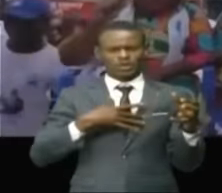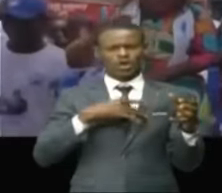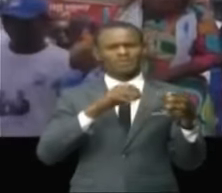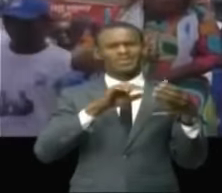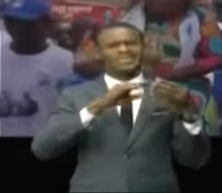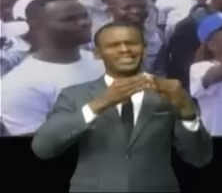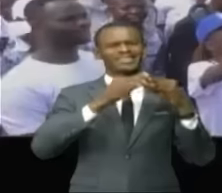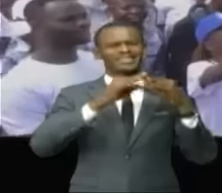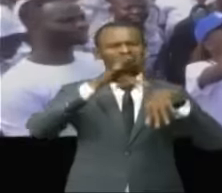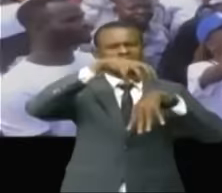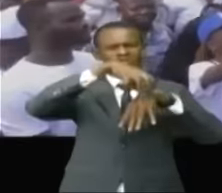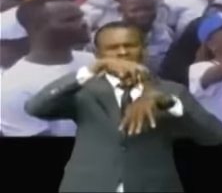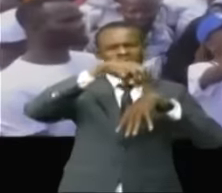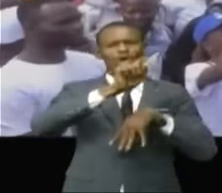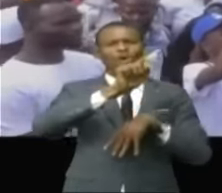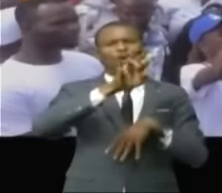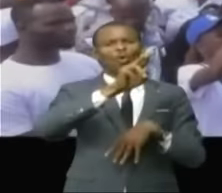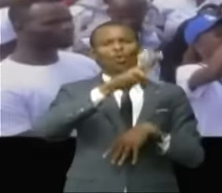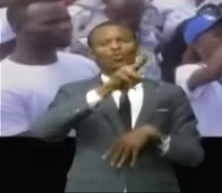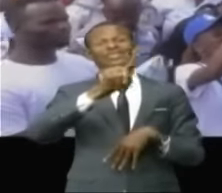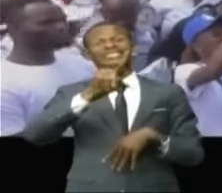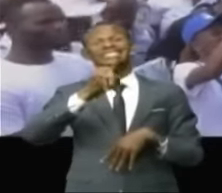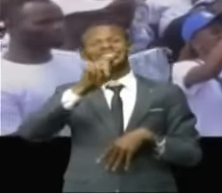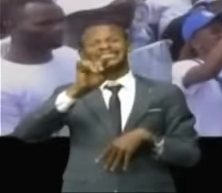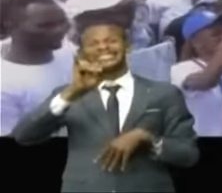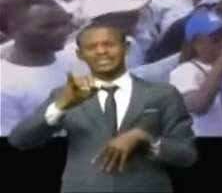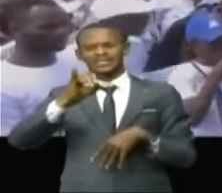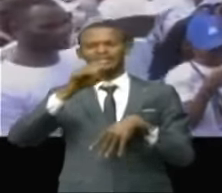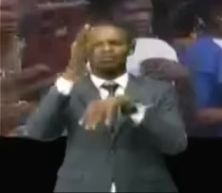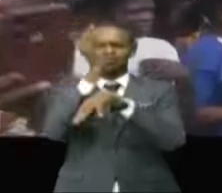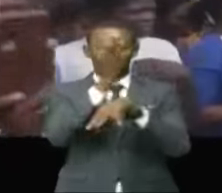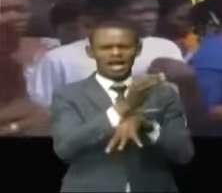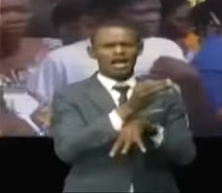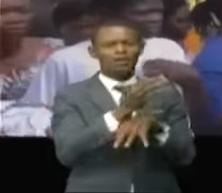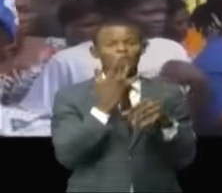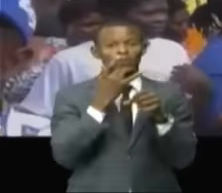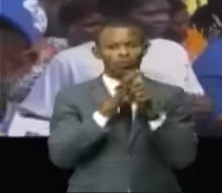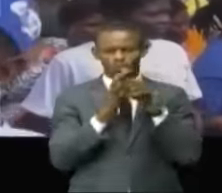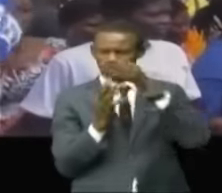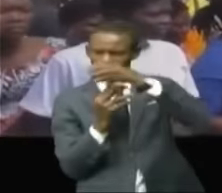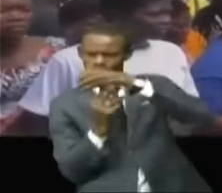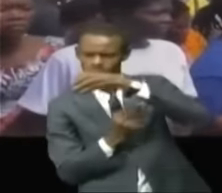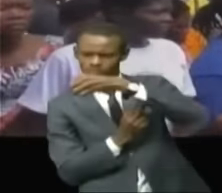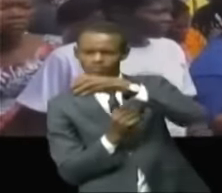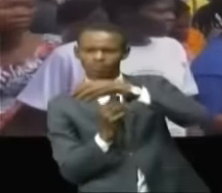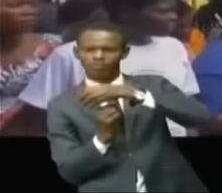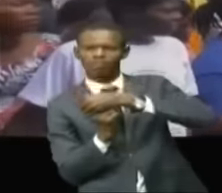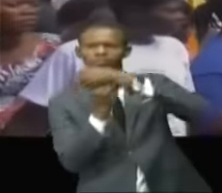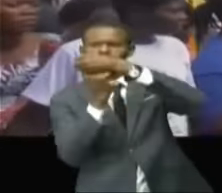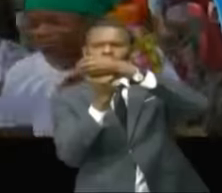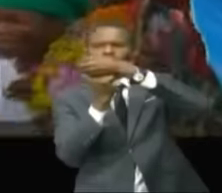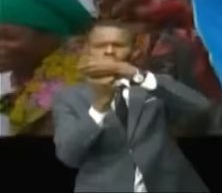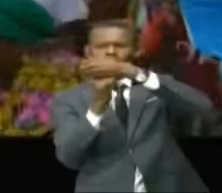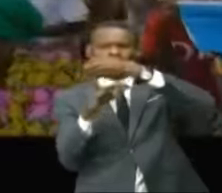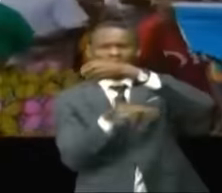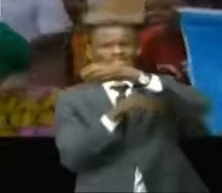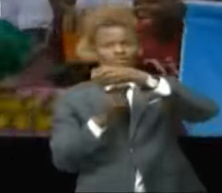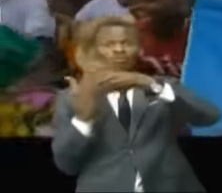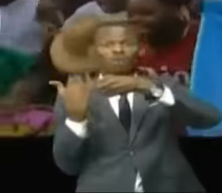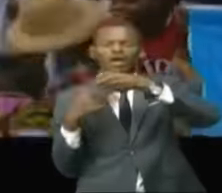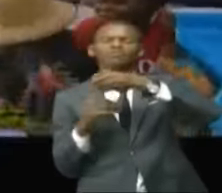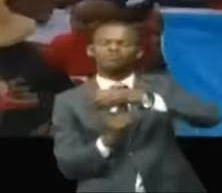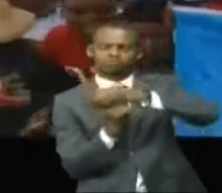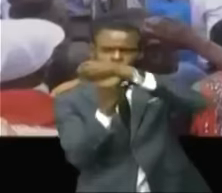la construction du pont relié à Luvungi au Burundi et le rétablissement du courant électrique dans cette entité. Mes messages